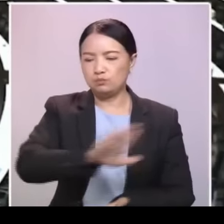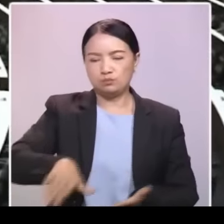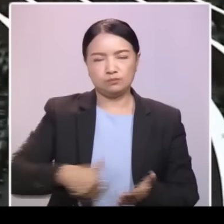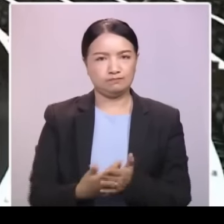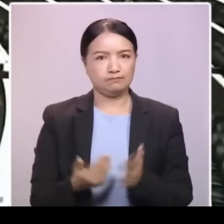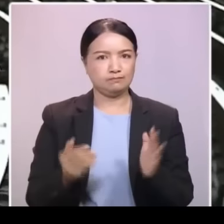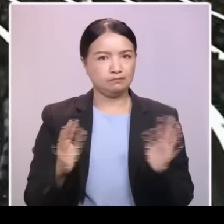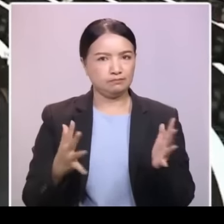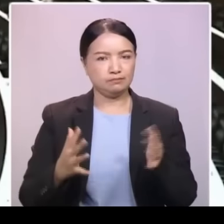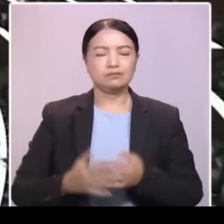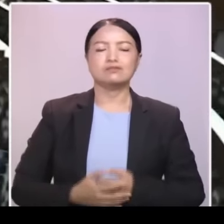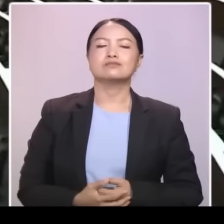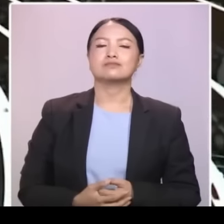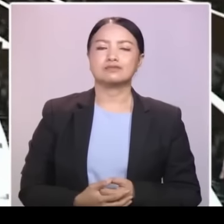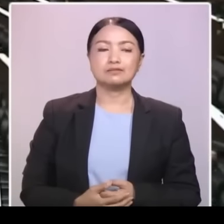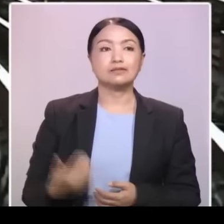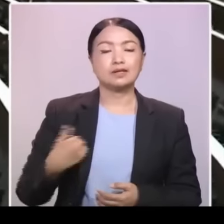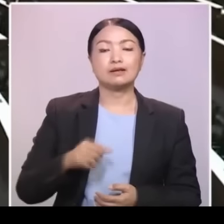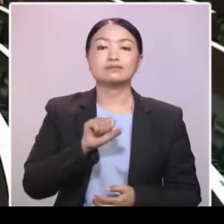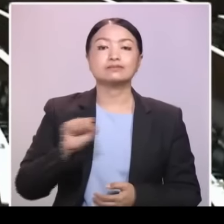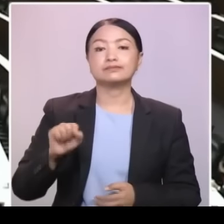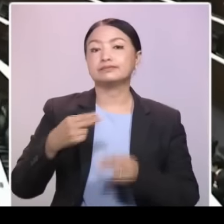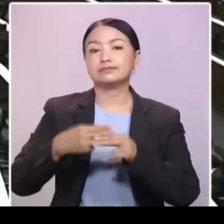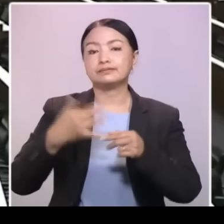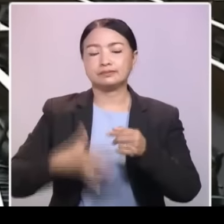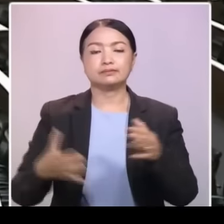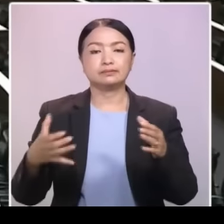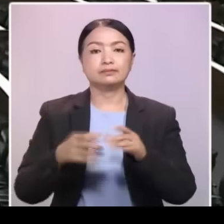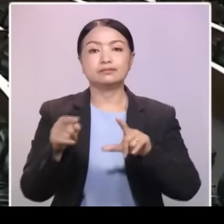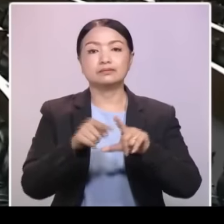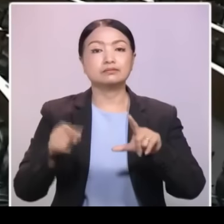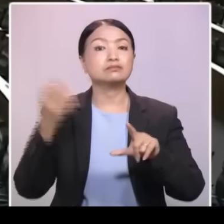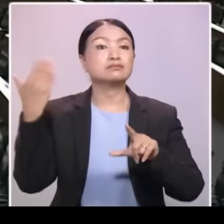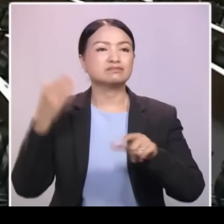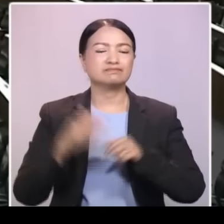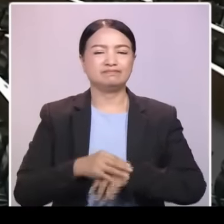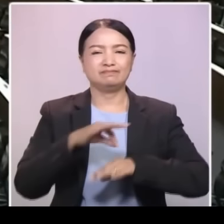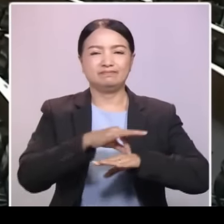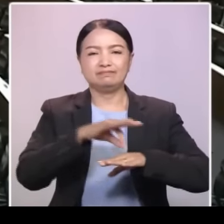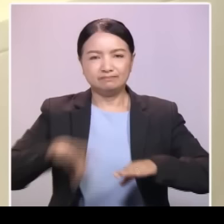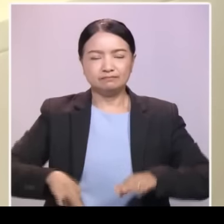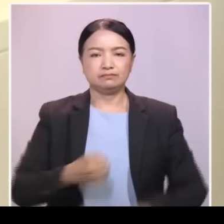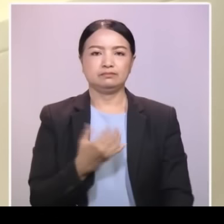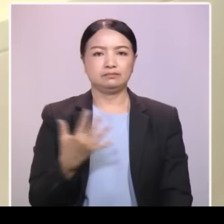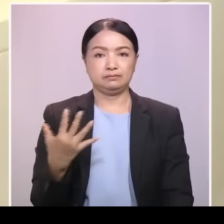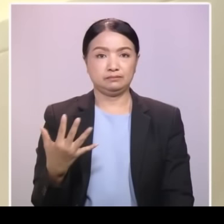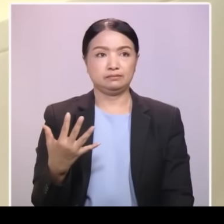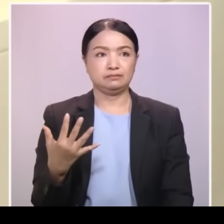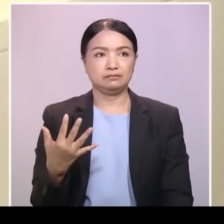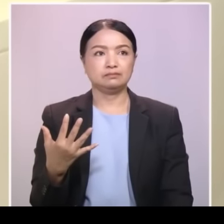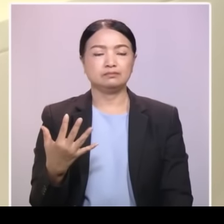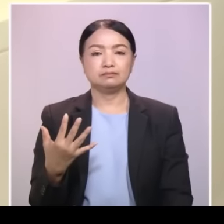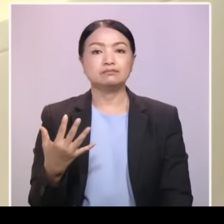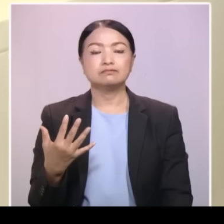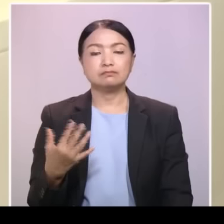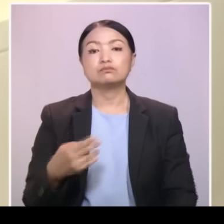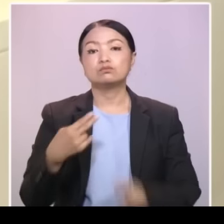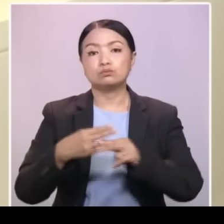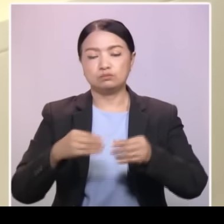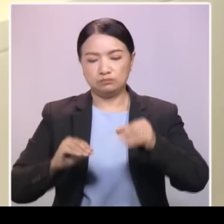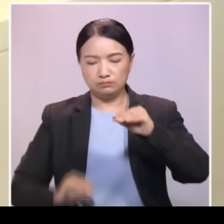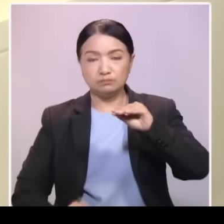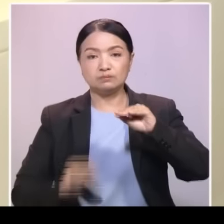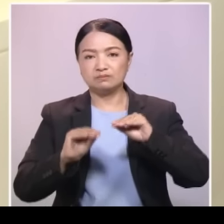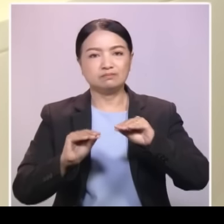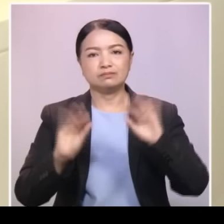พรรคก้าวไกลถูกยุบนะคะมีสสบัญชีรายชื่ออดีตพรรคก้าวไกลต้องพ้นจากตำแหน่ง5คนโดยจะไม่มีการขยับบัญชีรายชื่อขึ้น